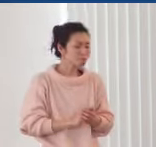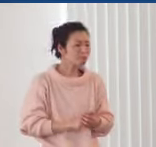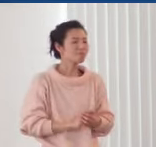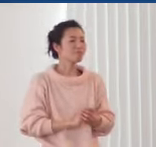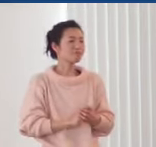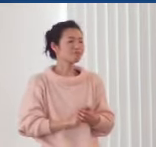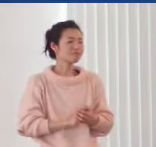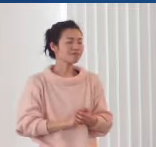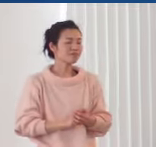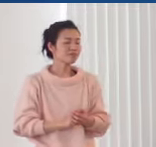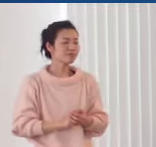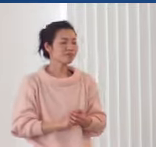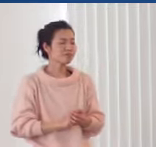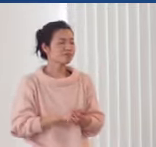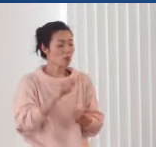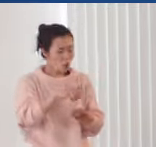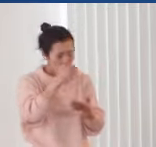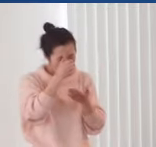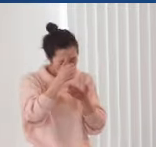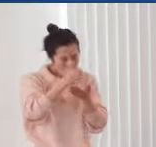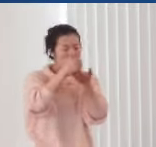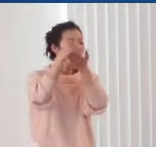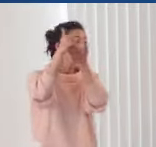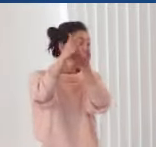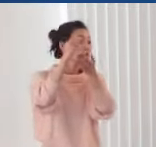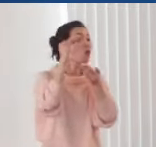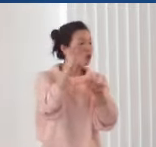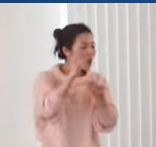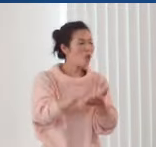きこと、神を恐れて生きていくということだと思います。